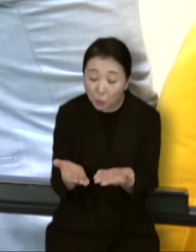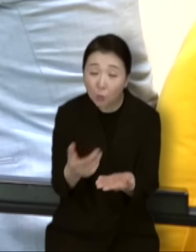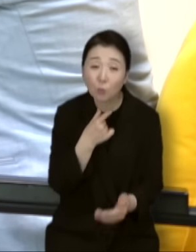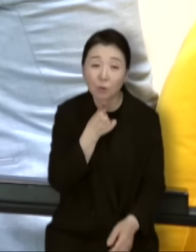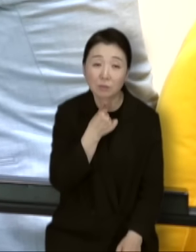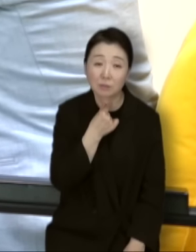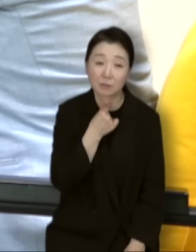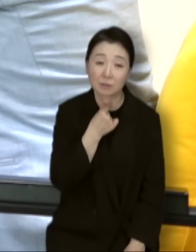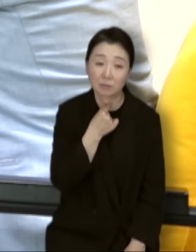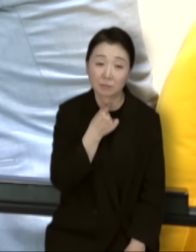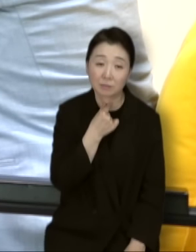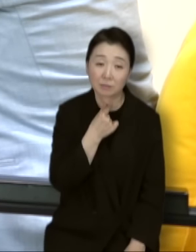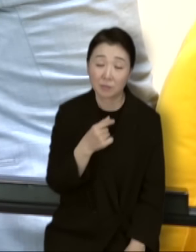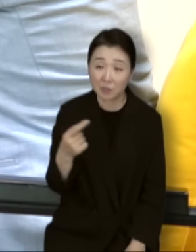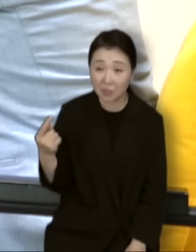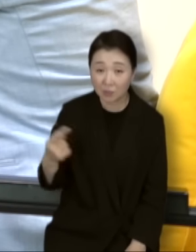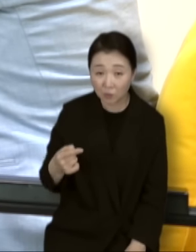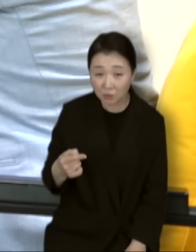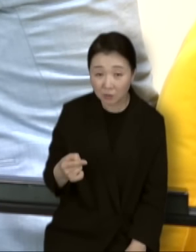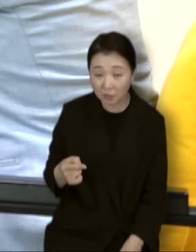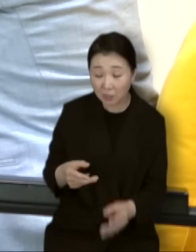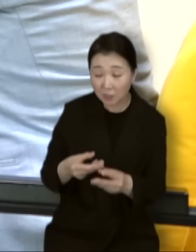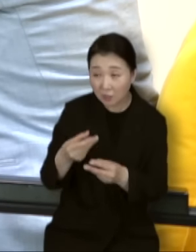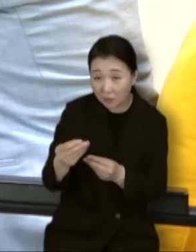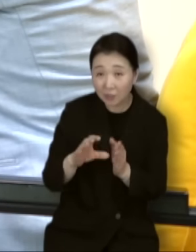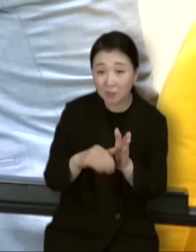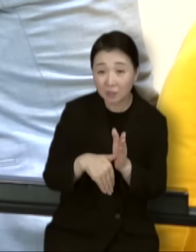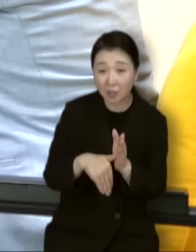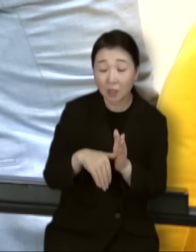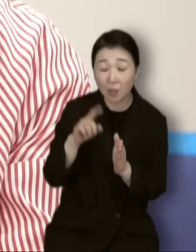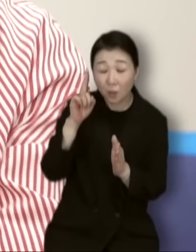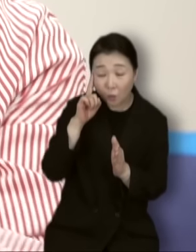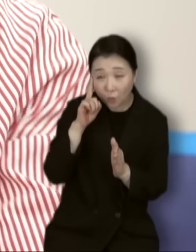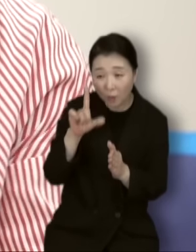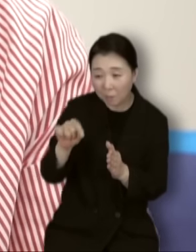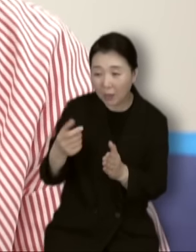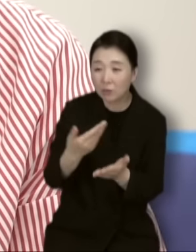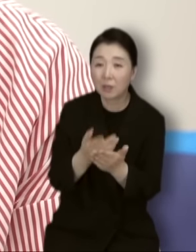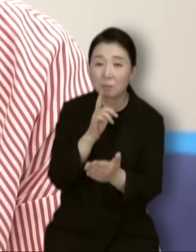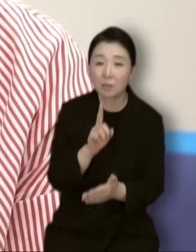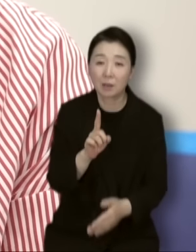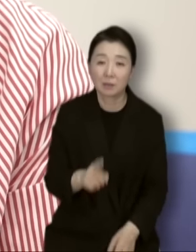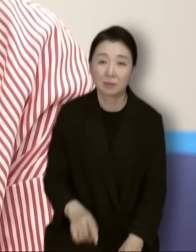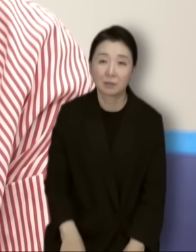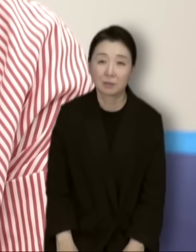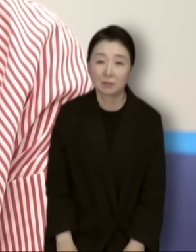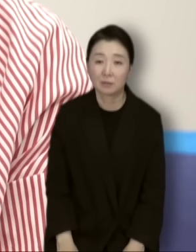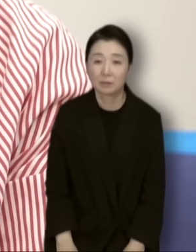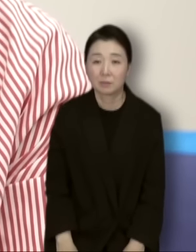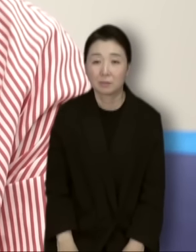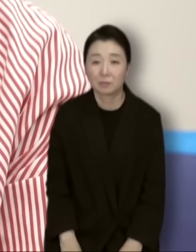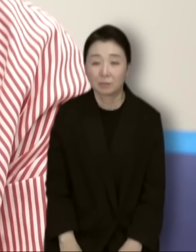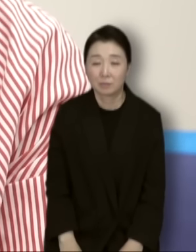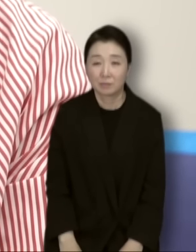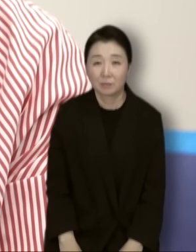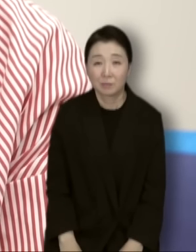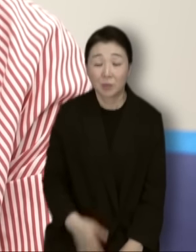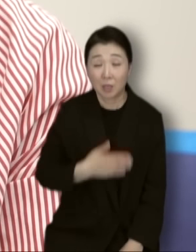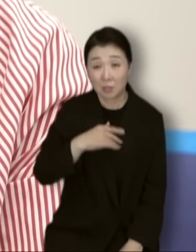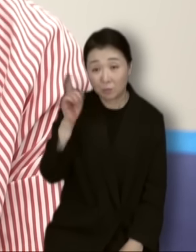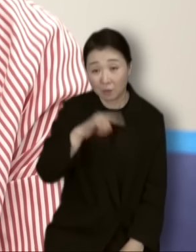주려고 이렇게 했는데 제가 이제 1,000원짜리 꺼내는데 바꿔선 만 원짜리를 달라고 그랬구나 그래서 내가 그거